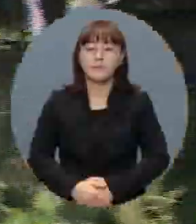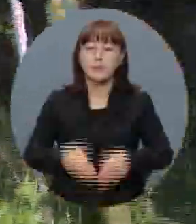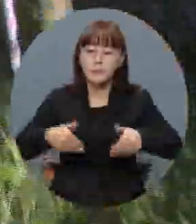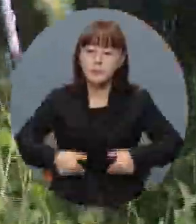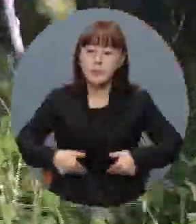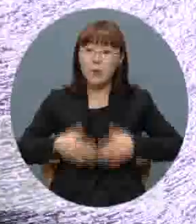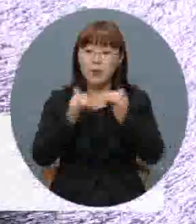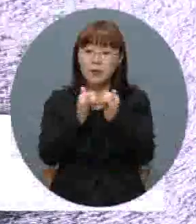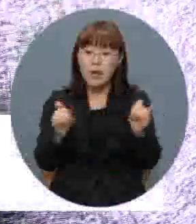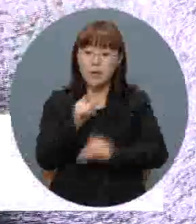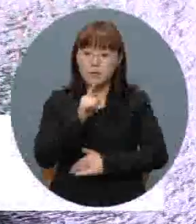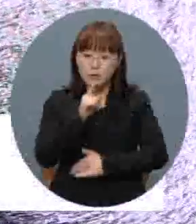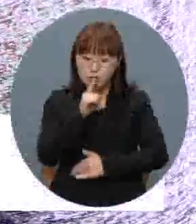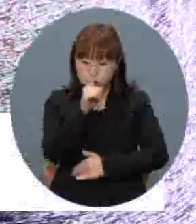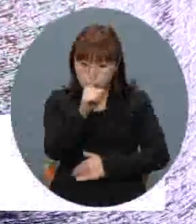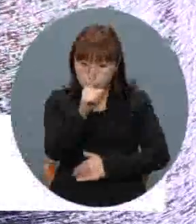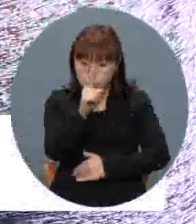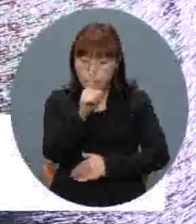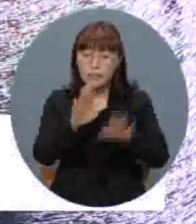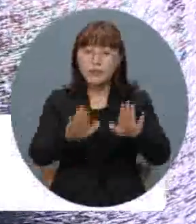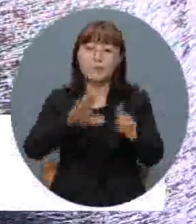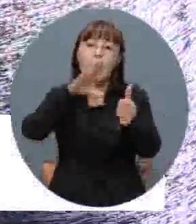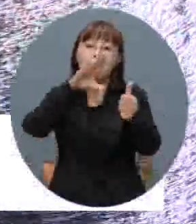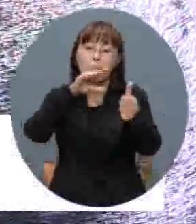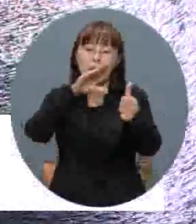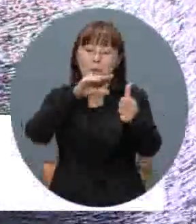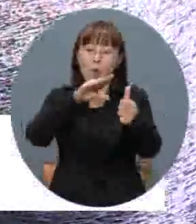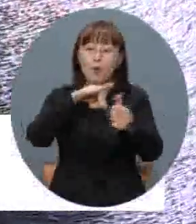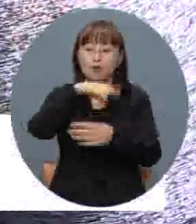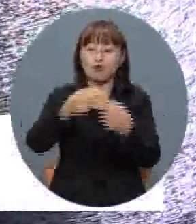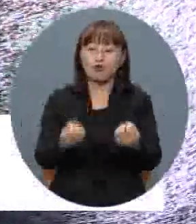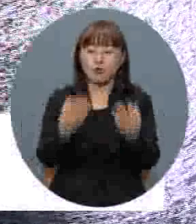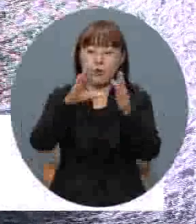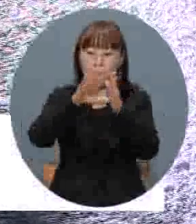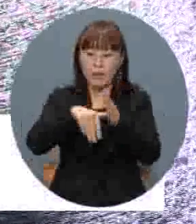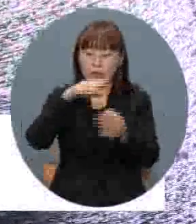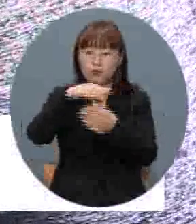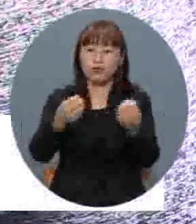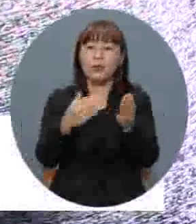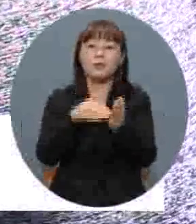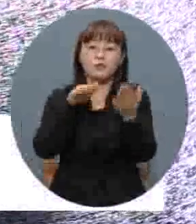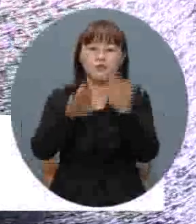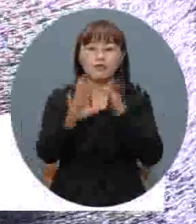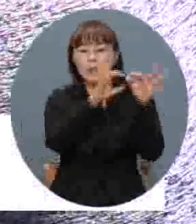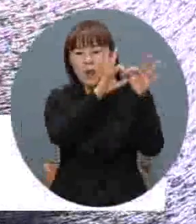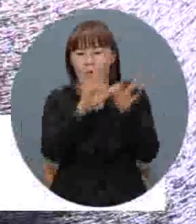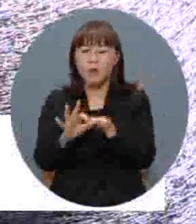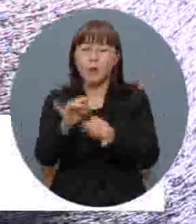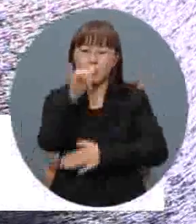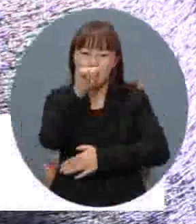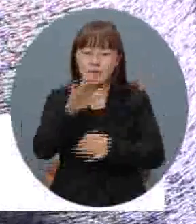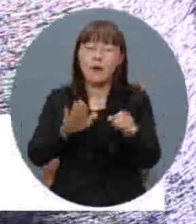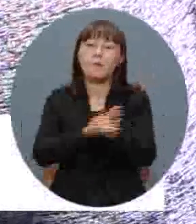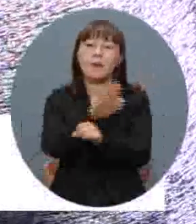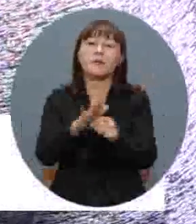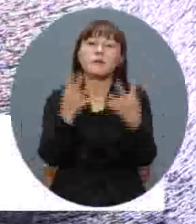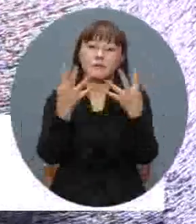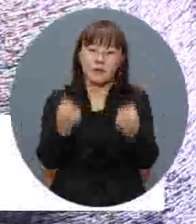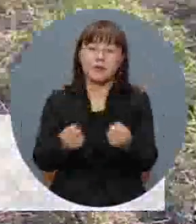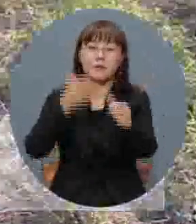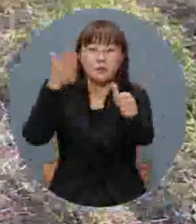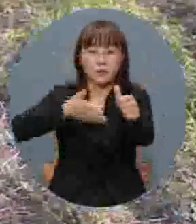필요하신 분은 주문해 주시고요. 저는 이 방송은 제가 추석 때나 추석 이후에도 꾸준하게 할 테니까요. 많이 많이 사랑해 주시기